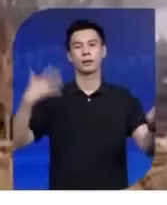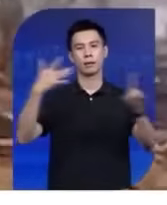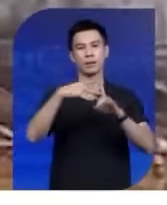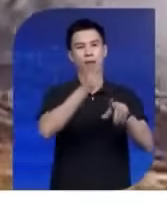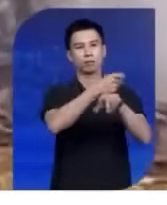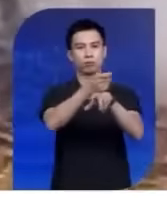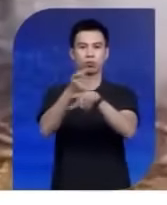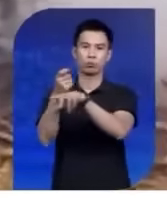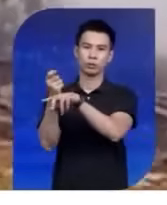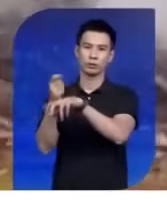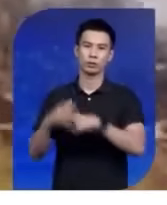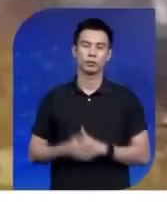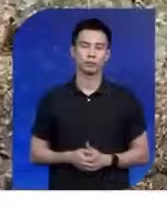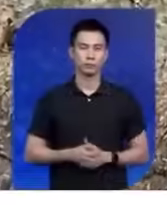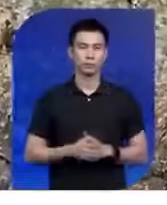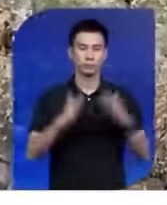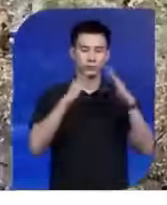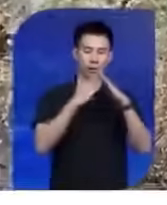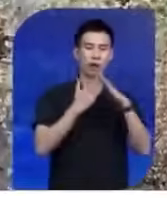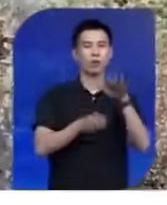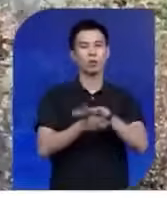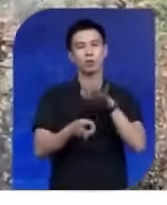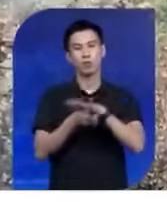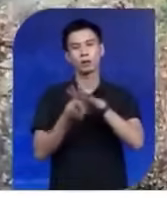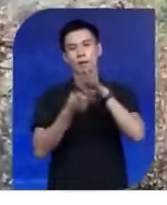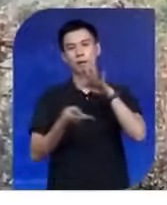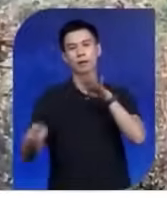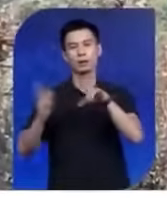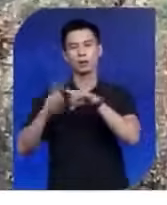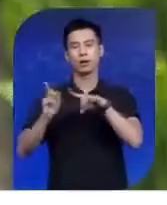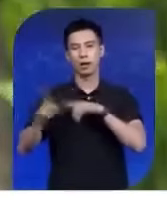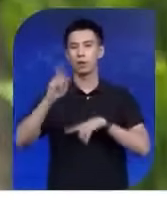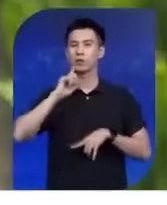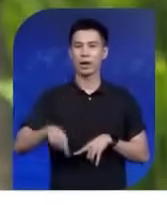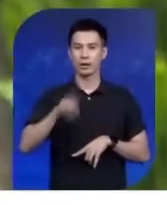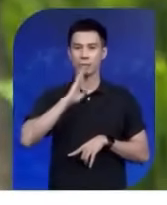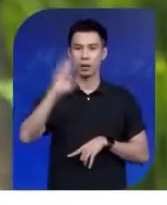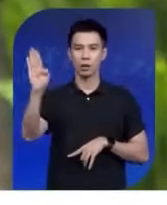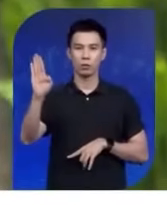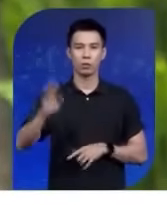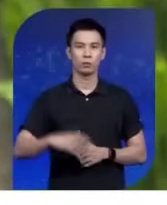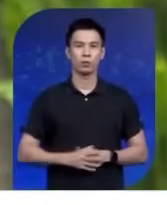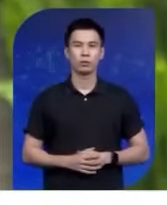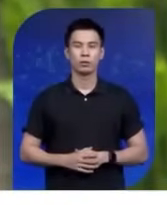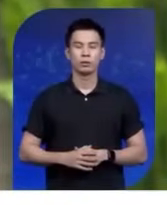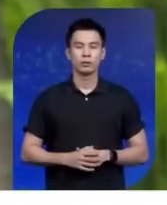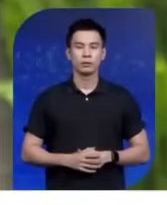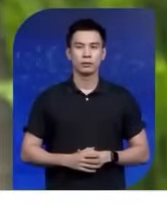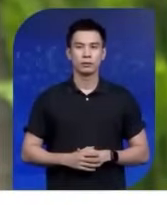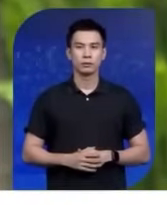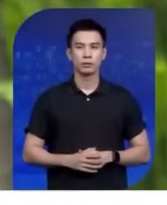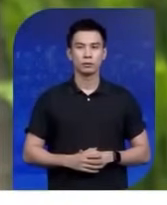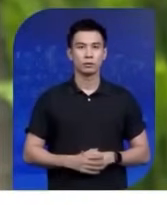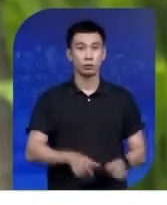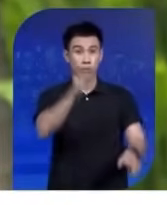có phương án đảm bảo tài sản của người dân của doanh nghiệp sau khi cháy rừng thì cũng cần phải điều tra trùy tìm cái đối